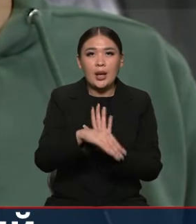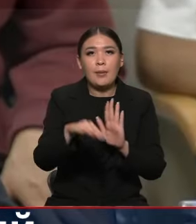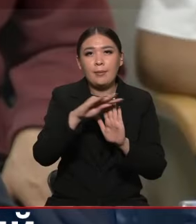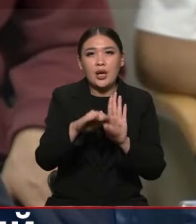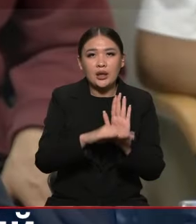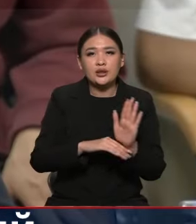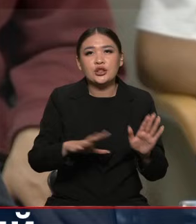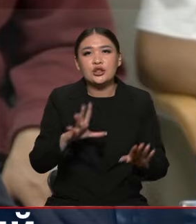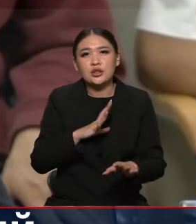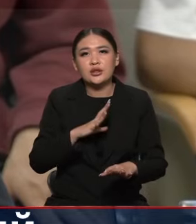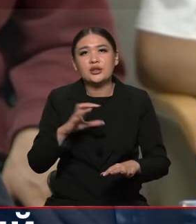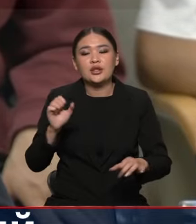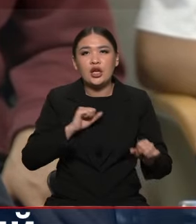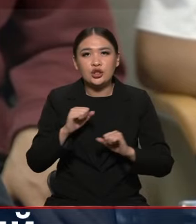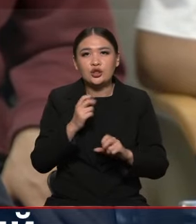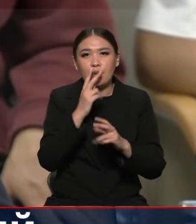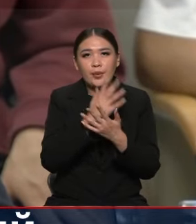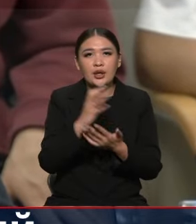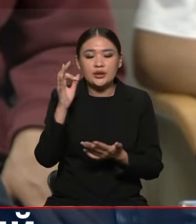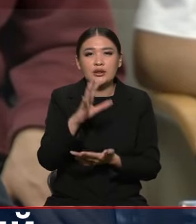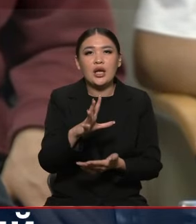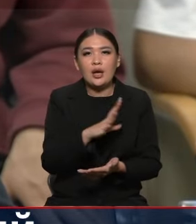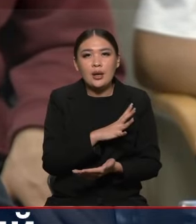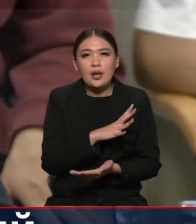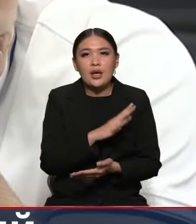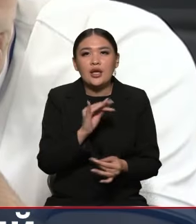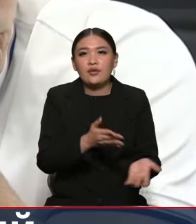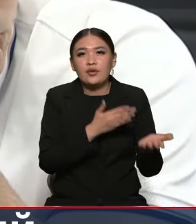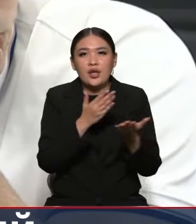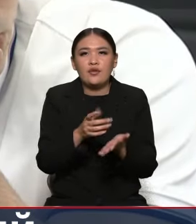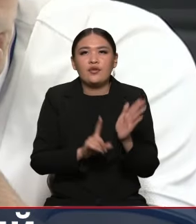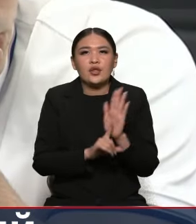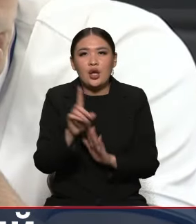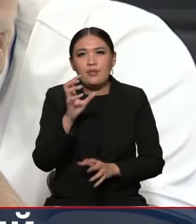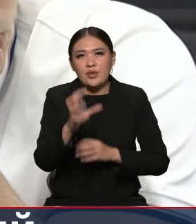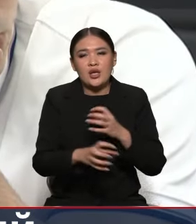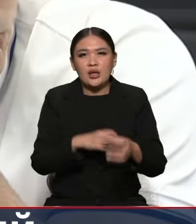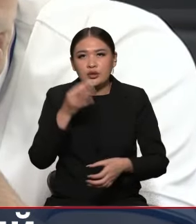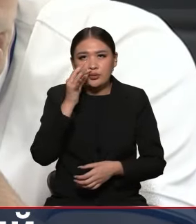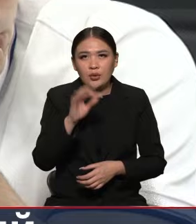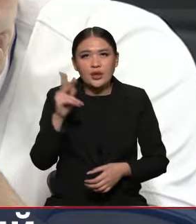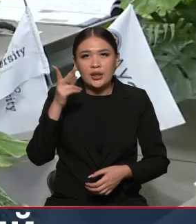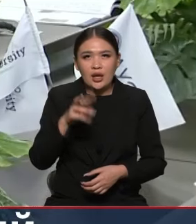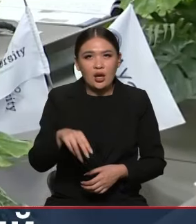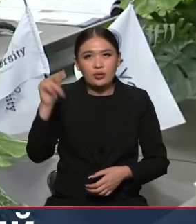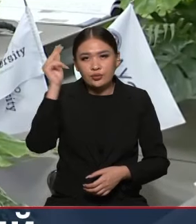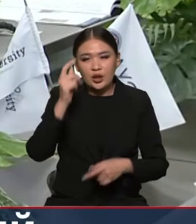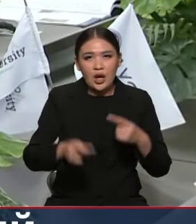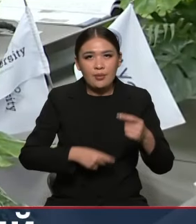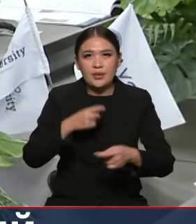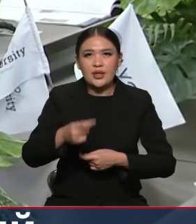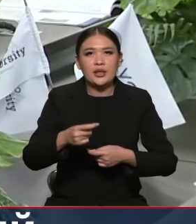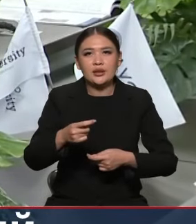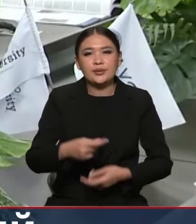программы стажировок на действующих атомных объектах, а также привлекать ведущих мировых экспертов для обучения и обмена